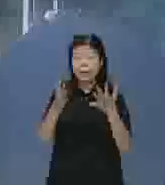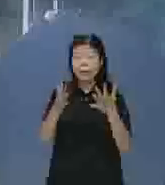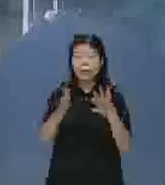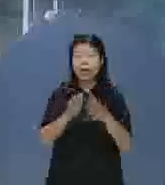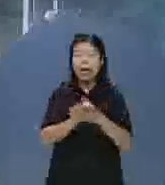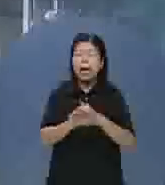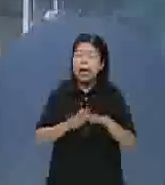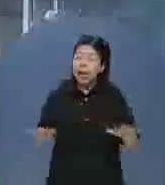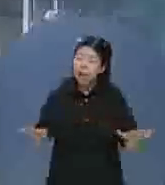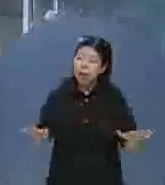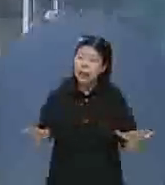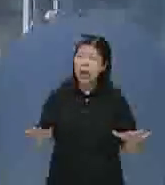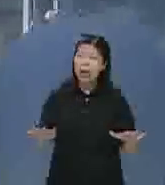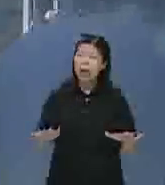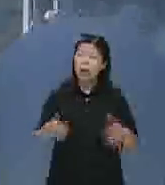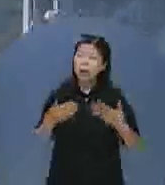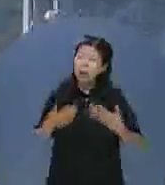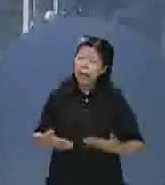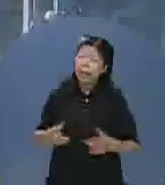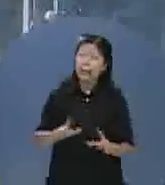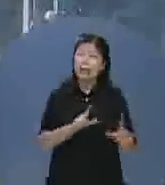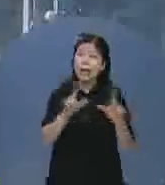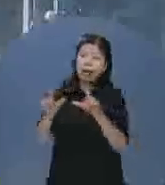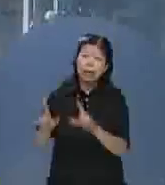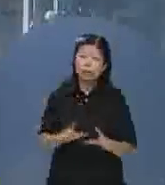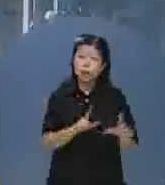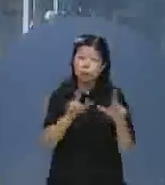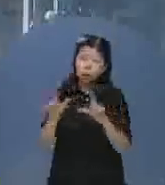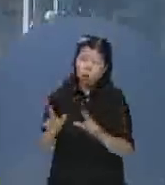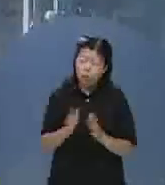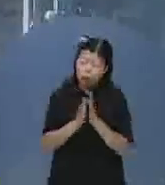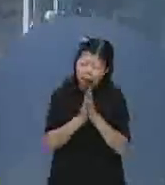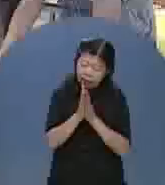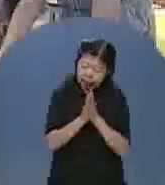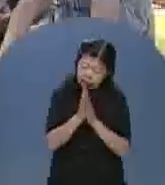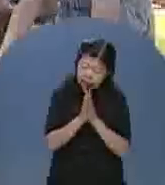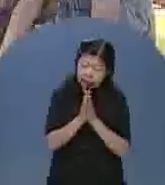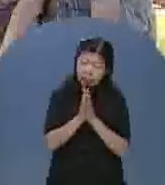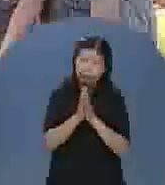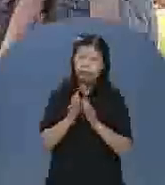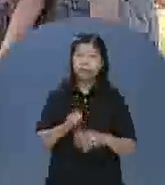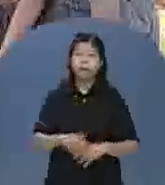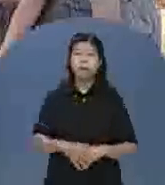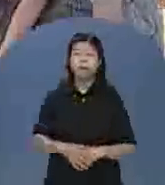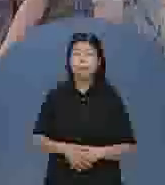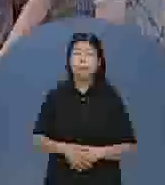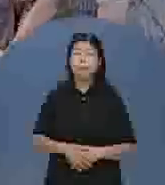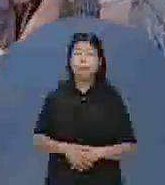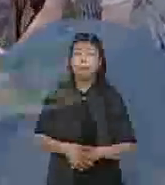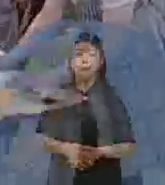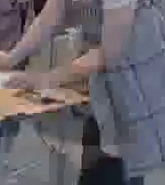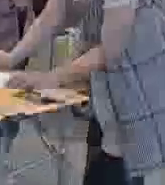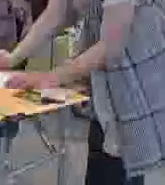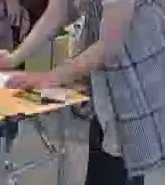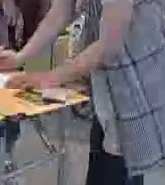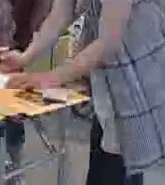争の起こらない平和で穏やかな日々を送ることができることを切実に願っていました。